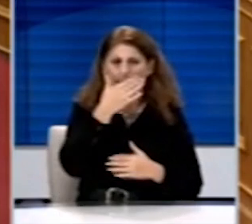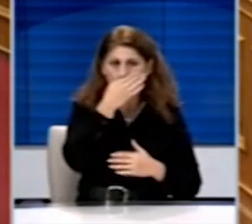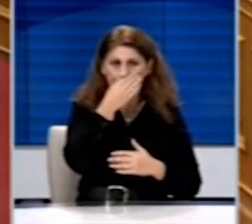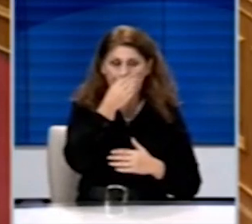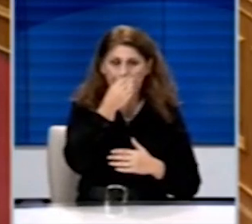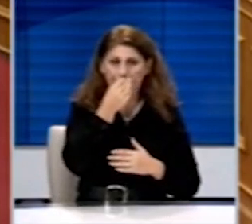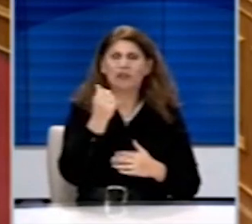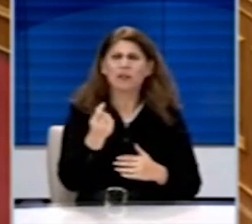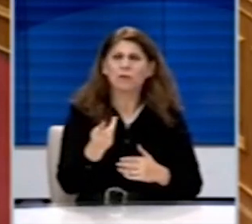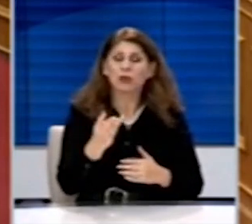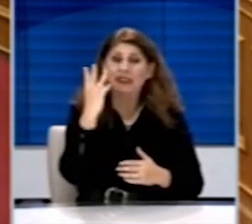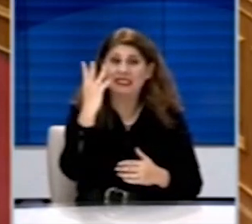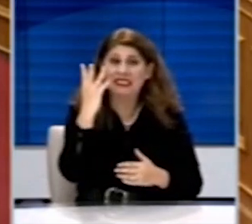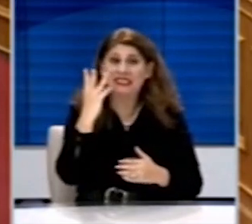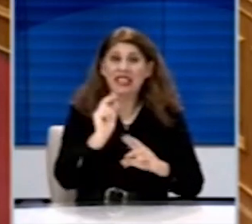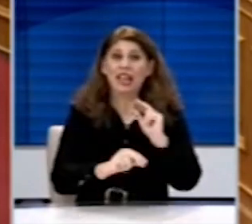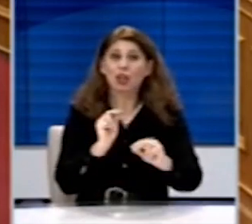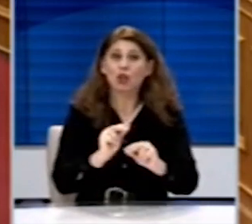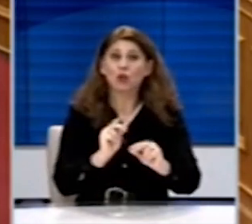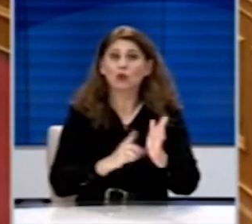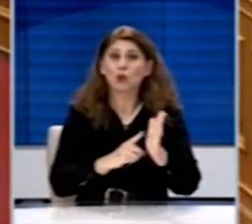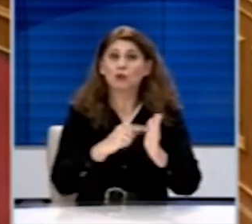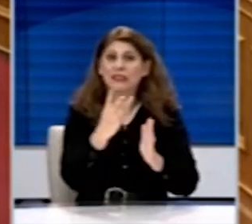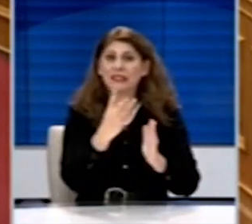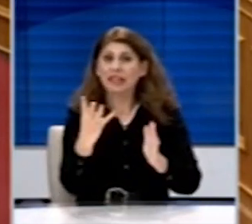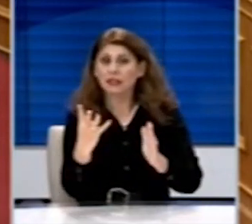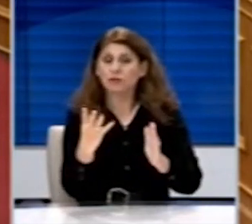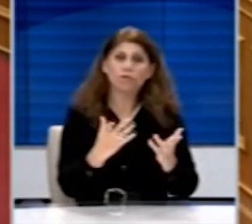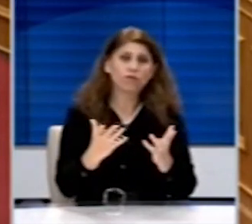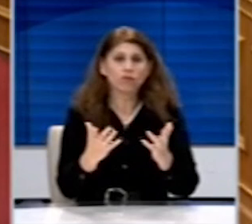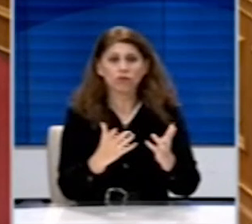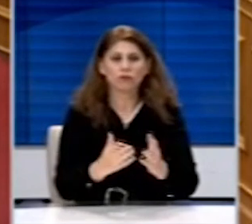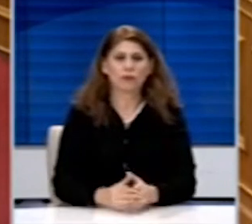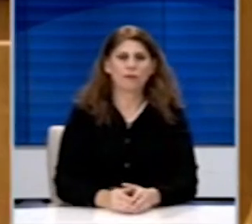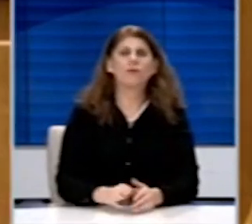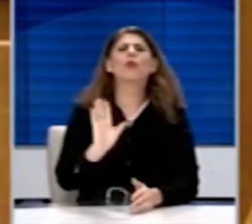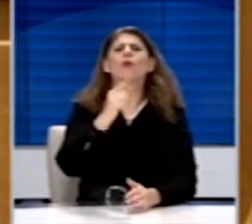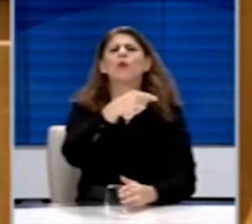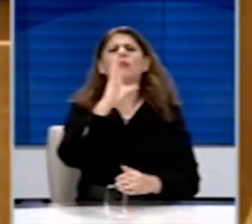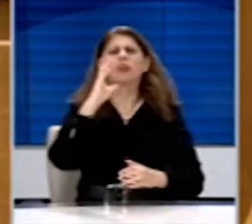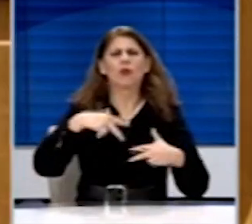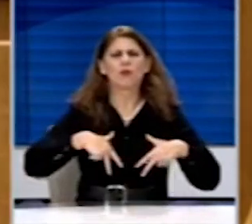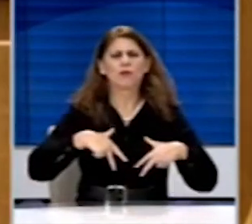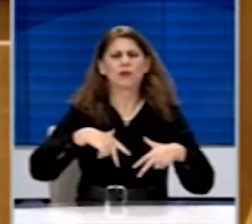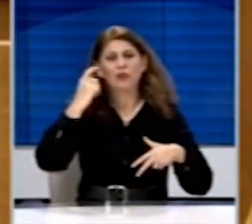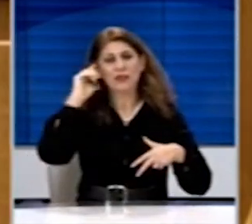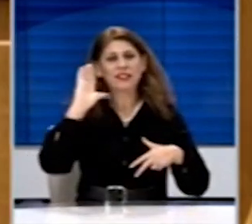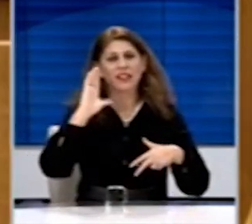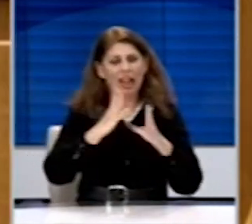Πόσους? 3 εκλογικούς νόμους. 4 πόσους φέρατε, για πέστε μου. Φανταστείτε, ούτε υπουργός ξέρει. Χάσε την